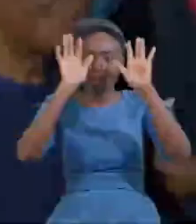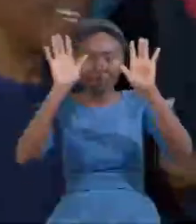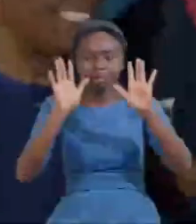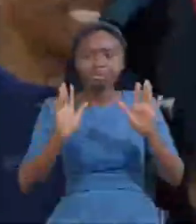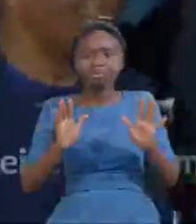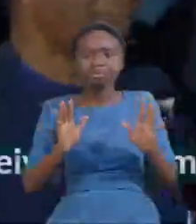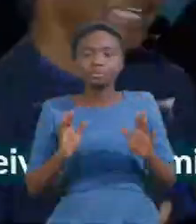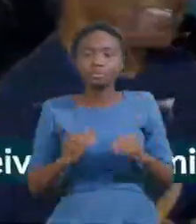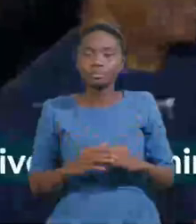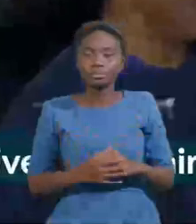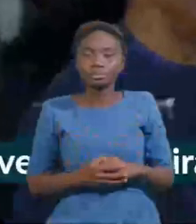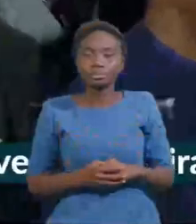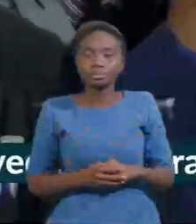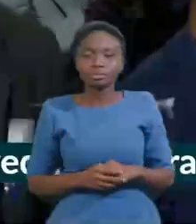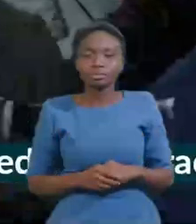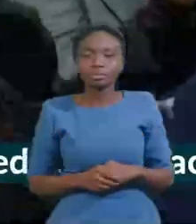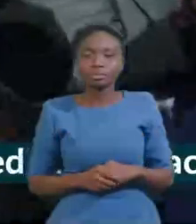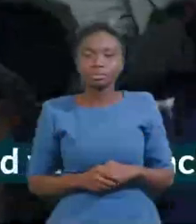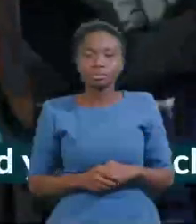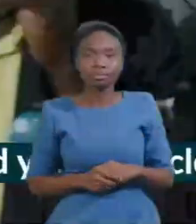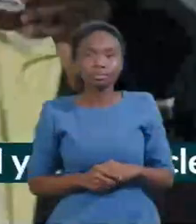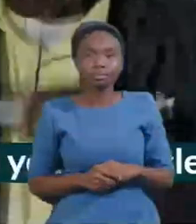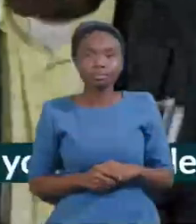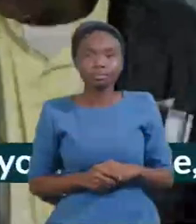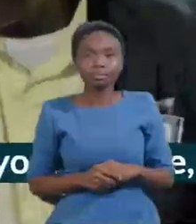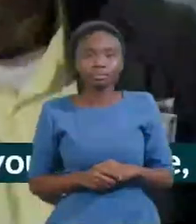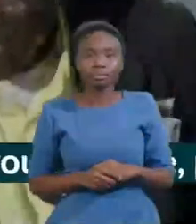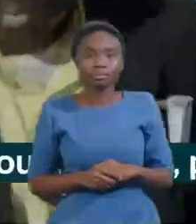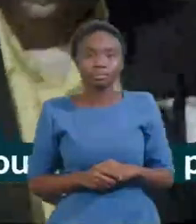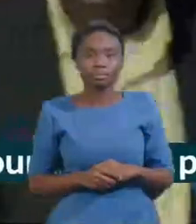Tu verras que tu as eu ton miracle, ta délivrance, c'est là maintenant.